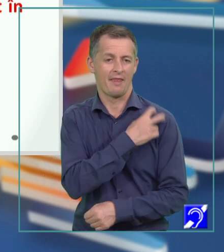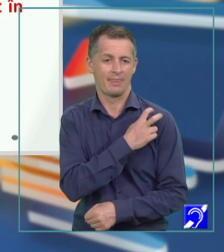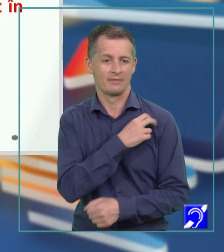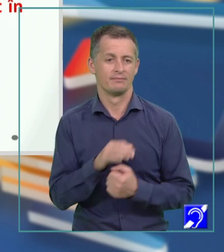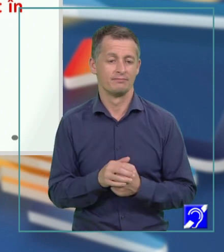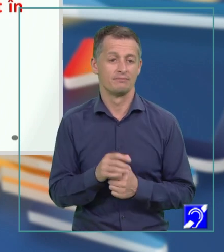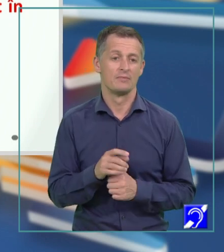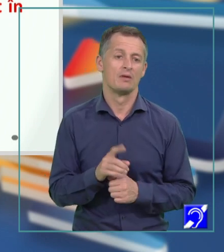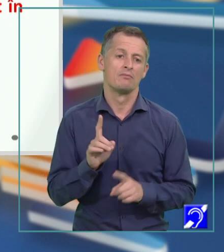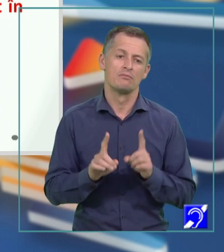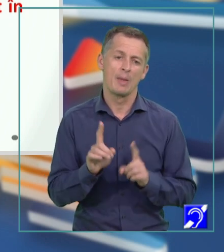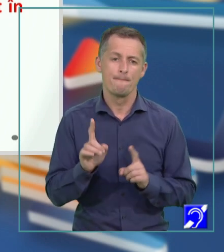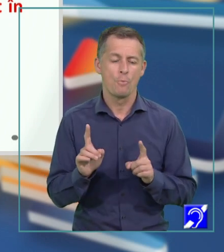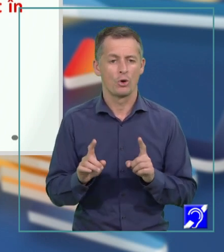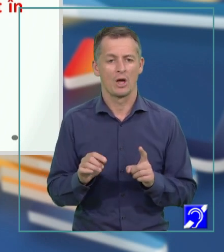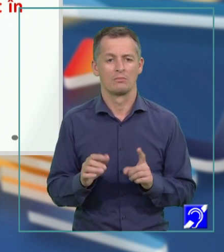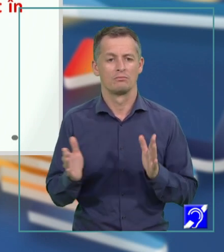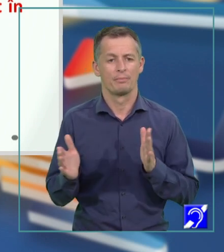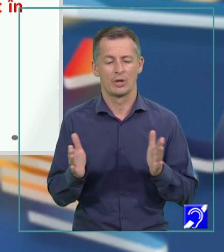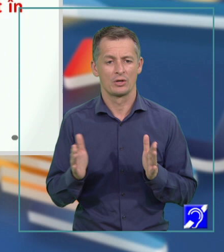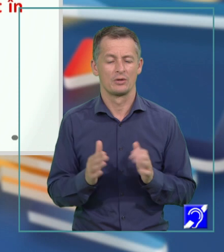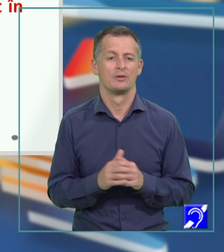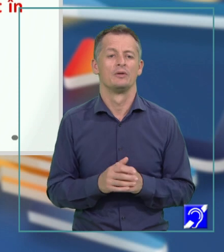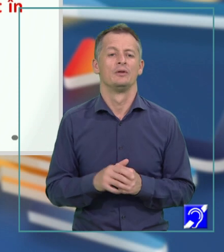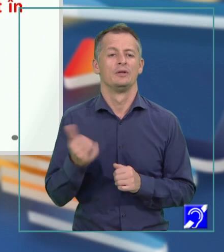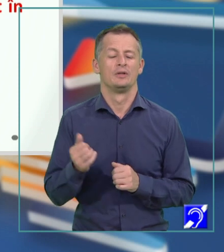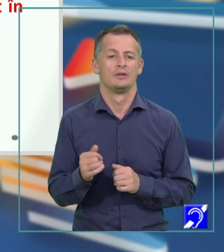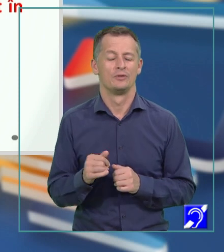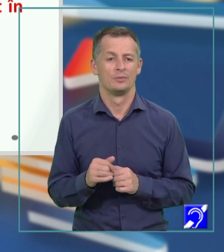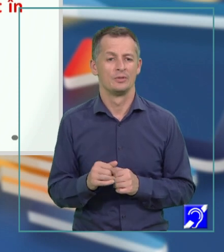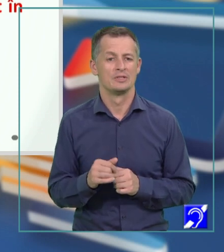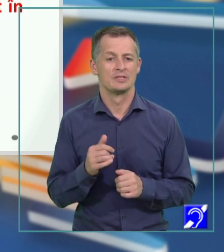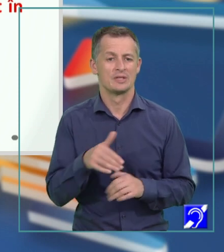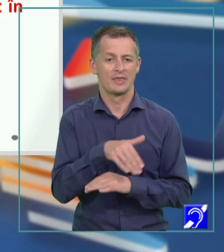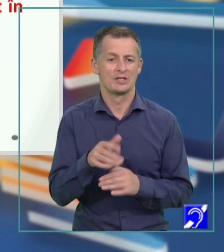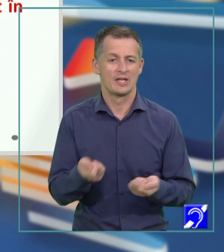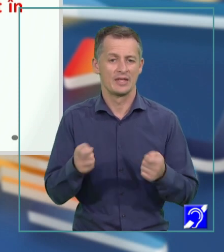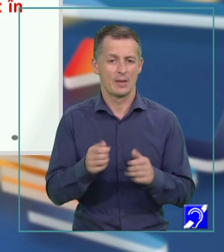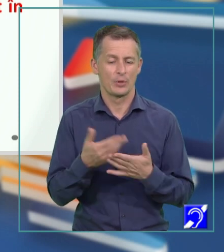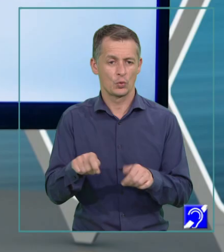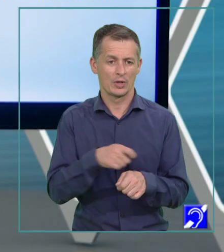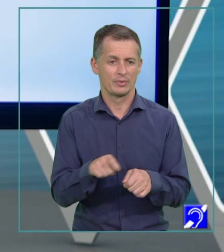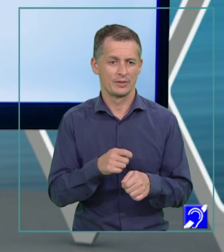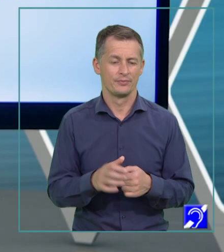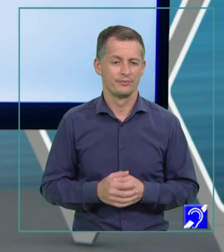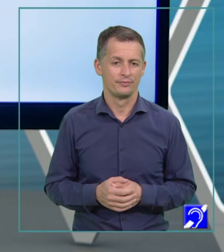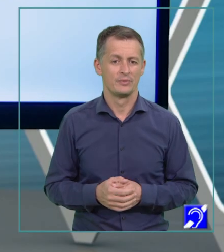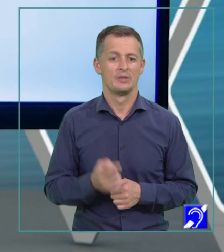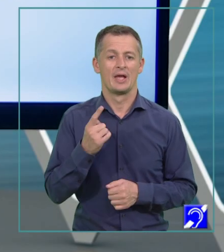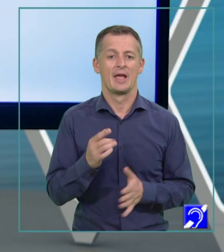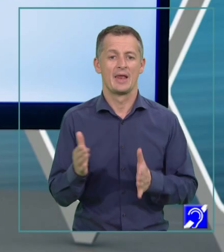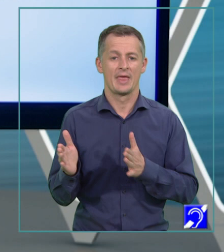strada aceasta e închisă pentru reparații. Temporar, adică provizoriu, pentru o perioadă scurtă de timp. În